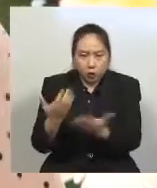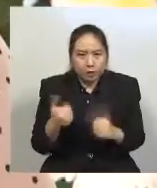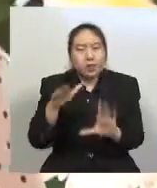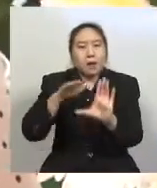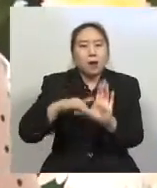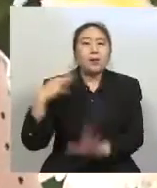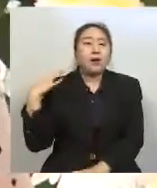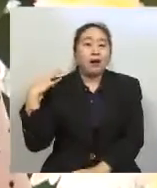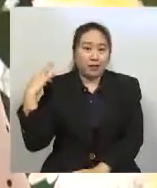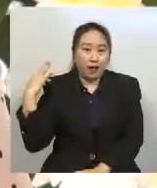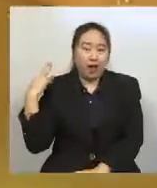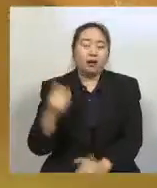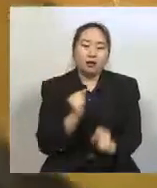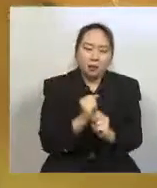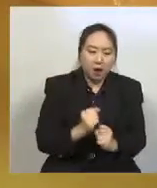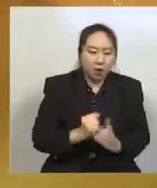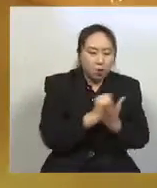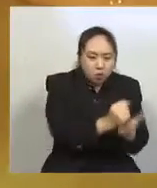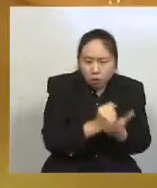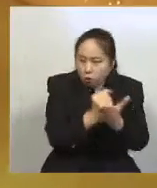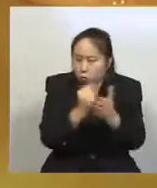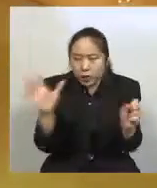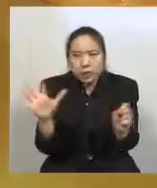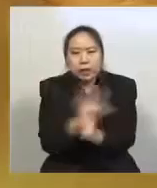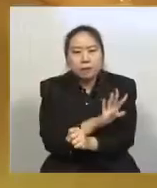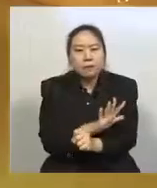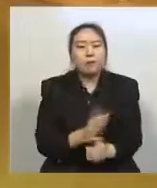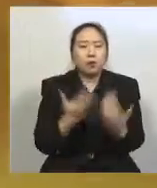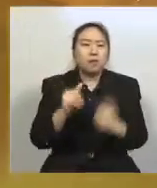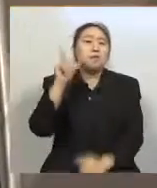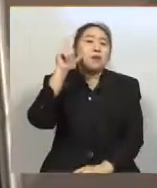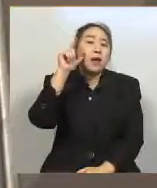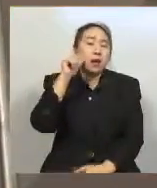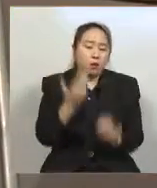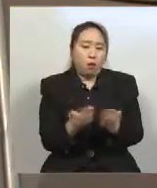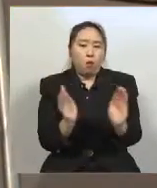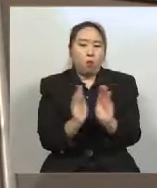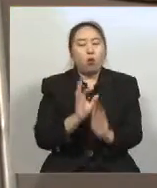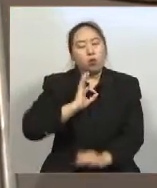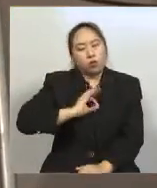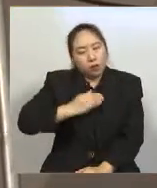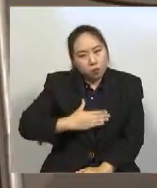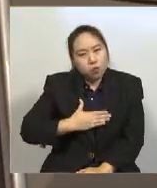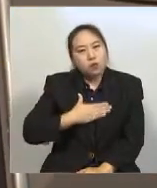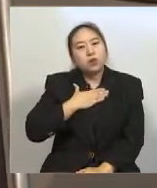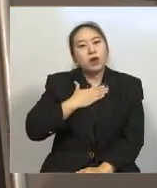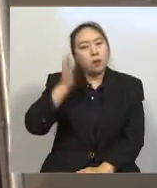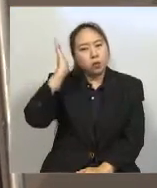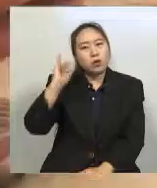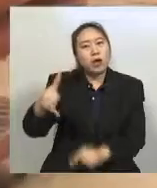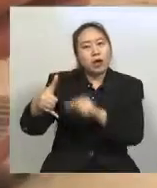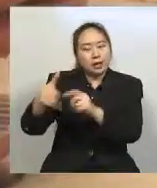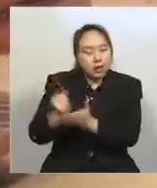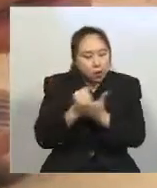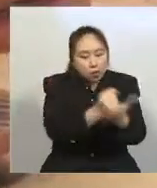ากู้ภัยก็ทุ่มเททำหน้าที่ช่วยเหลือผู้อื่นมาโดยตลอดในฐานะแม่และทุกคนในครอบครัวรู้สึกภูมิใจที่นายดำรงศักดิ์ได้ช่วยเหลือ